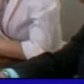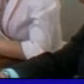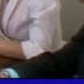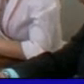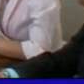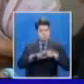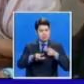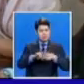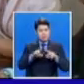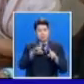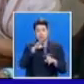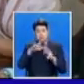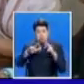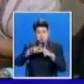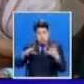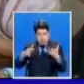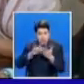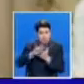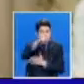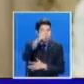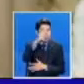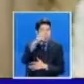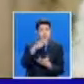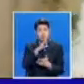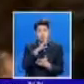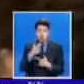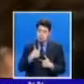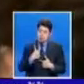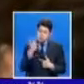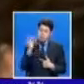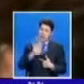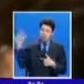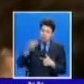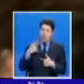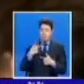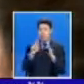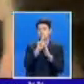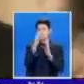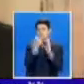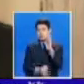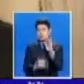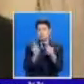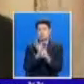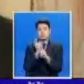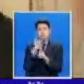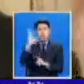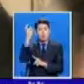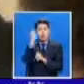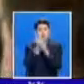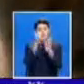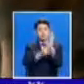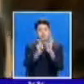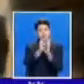ย นะ ไม่งั้นไปต่อไม่ได้ถ้าเราไม่ให้เข้าเนี่ยเราก็ทำผิดกฎของสากลเหมือนกันนะคร